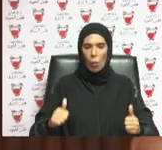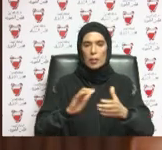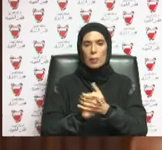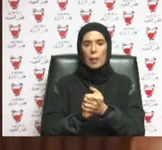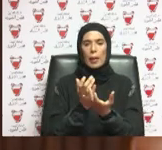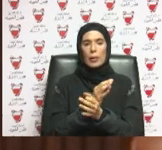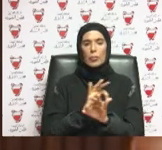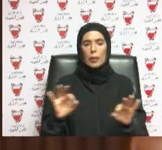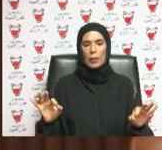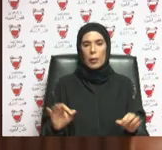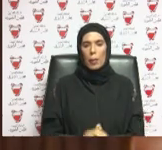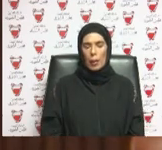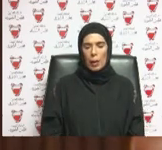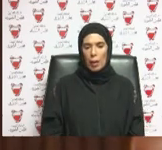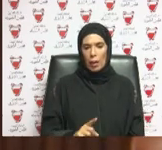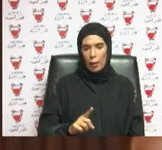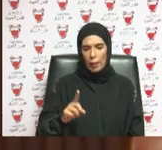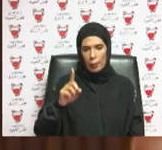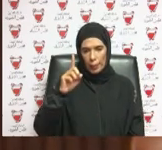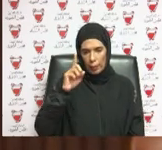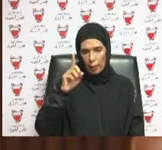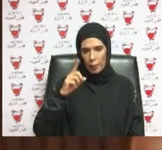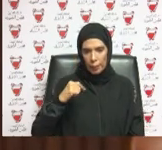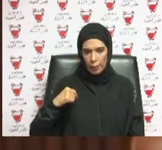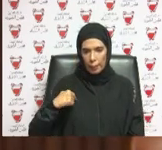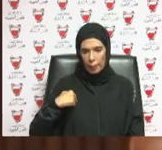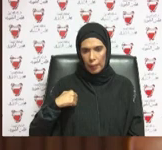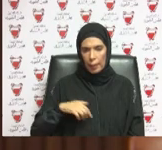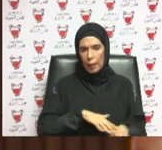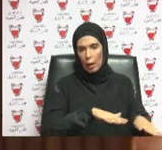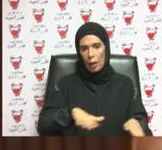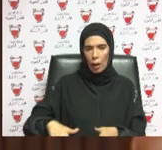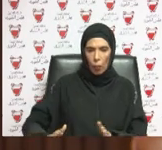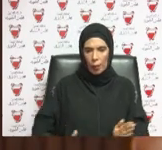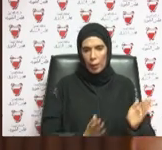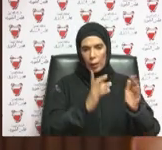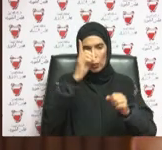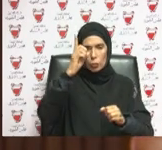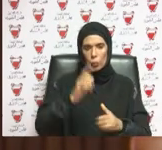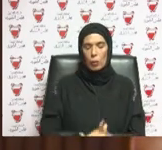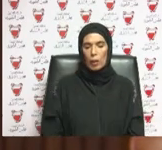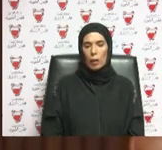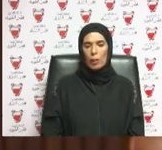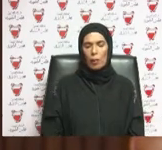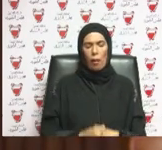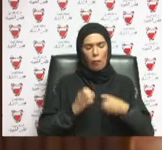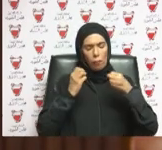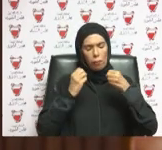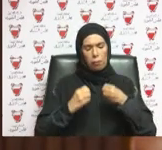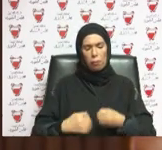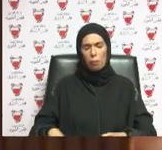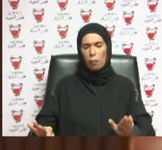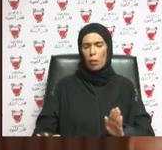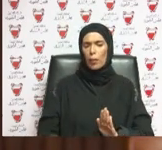وصحبه أجمعين، ولا نقول إلا إنا لله وإنا إليه راجعون. فقدنا جميعا رمزا